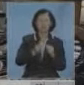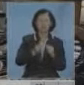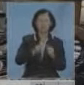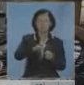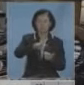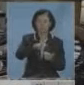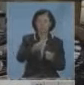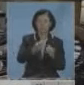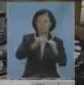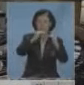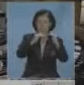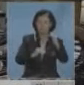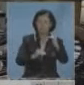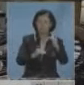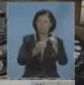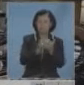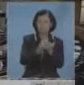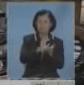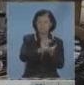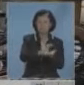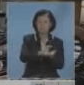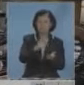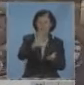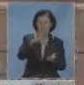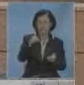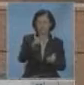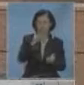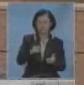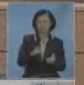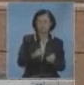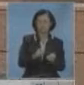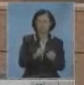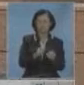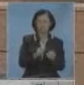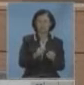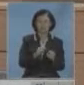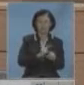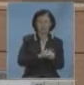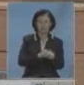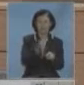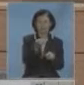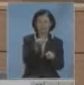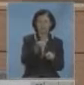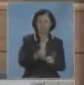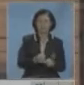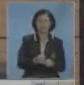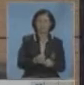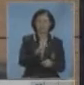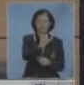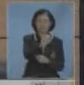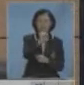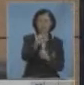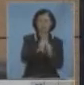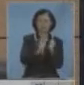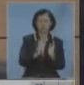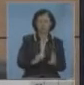งนี้ 5% ด้วยเวลาสั้นๆเพียงเล็กน้อยเนื่องจากสมาชิกสภาผู้แทนราษฎรทุกท่านก็